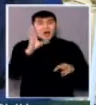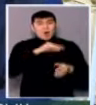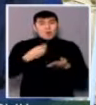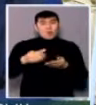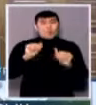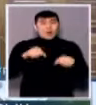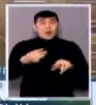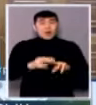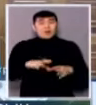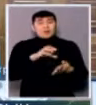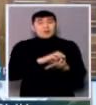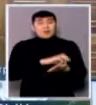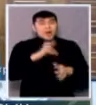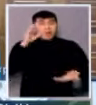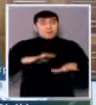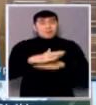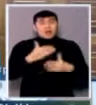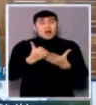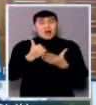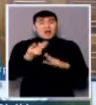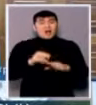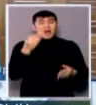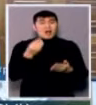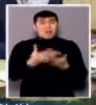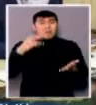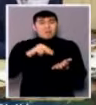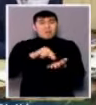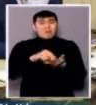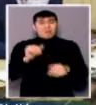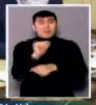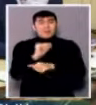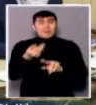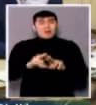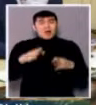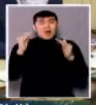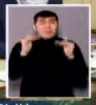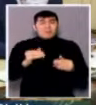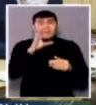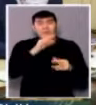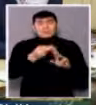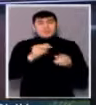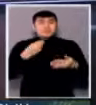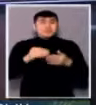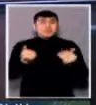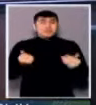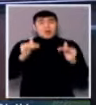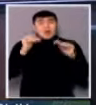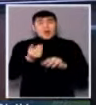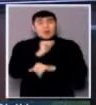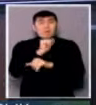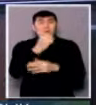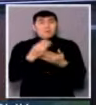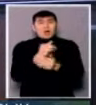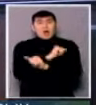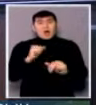үнемдеуге шақырды. Әсіресе мемлекеттік мекемелер қымбат қызметтік көліктерден бас тартуы тиіс. Осы ретте еліміз биыл тәуелсіздіктің